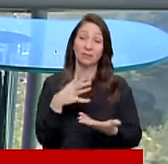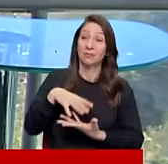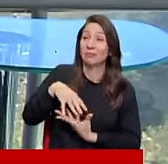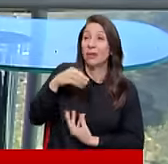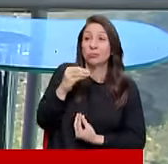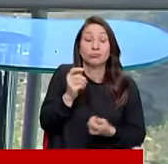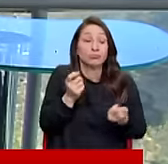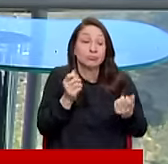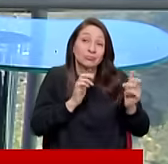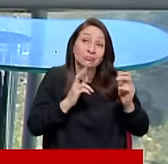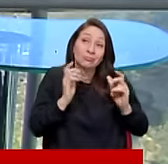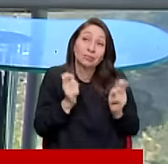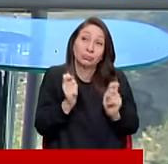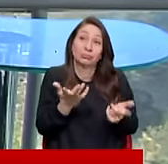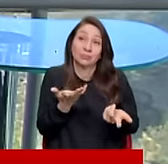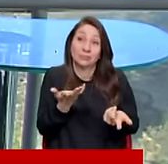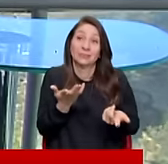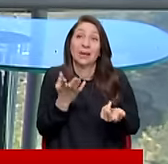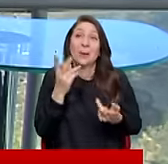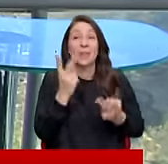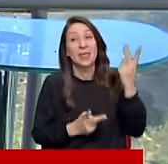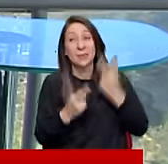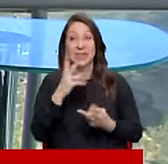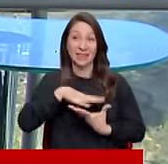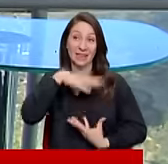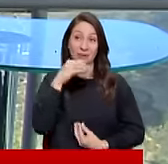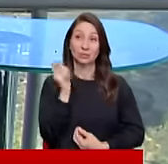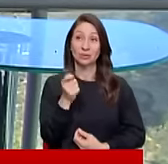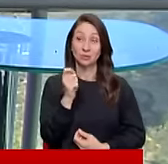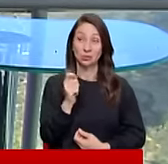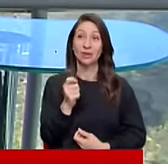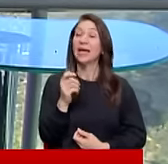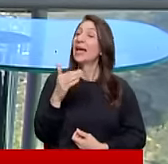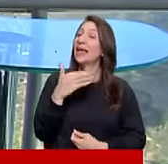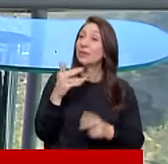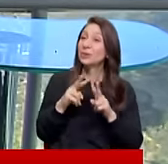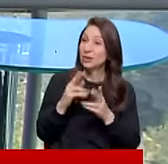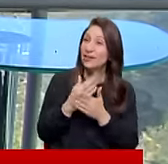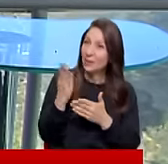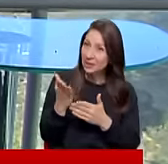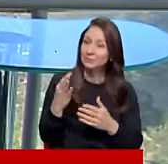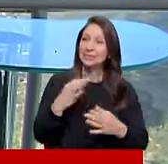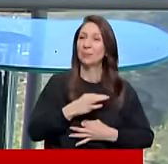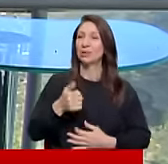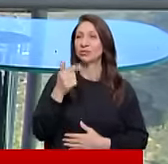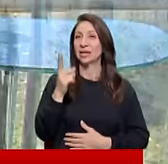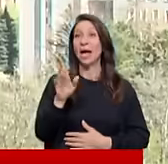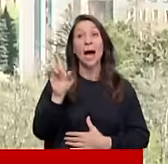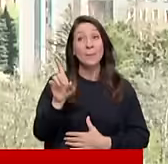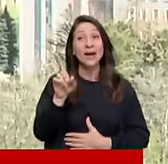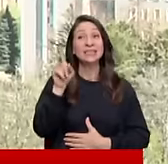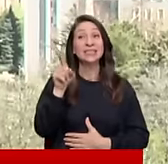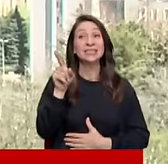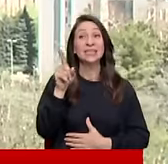elbise giyilmeden olmaz. Zaman zaman o takım elbise de giyilecek, kullanılacak. Etimesgut'tan devam edelim Sayın Başkan. Yalnız sizleri